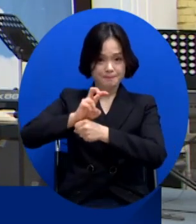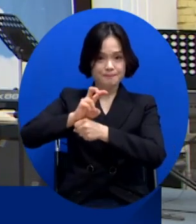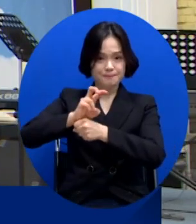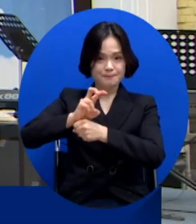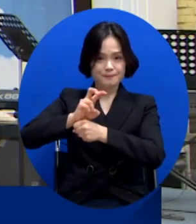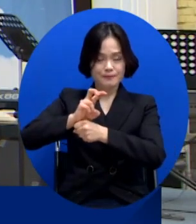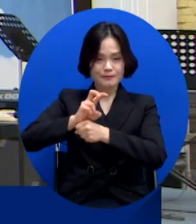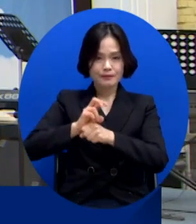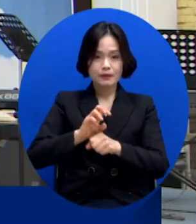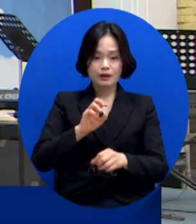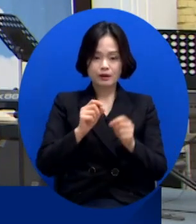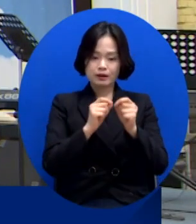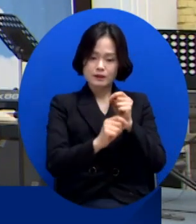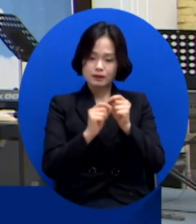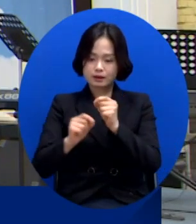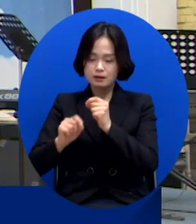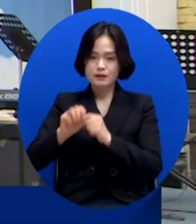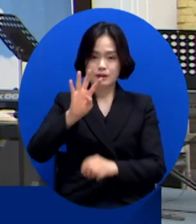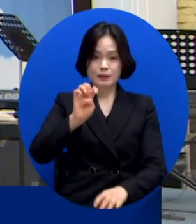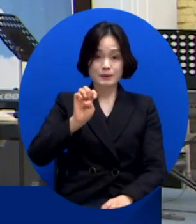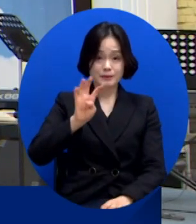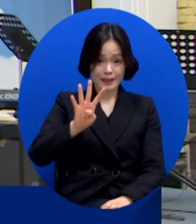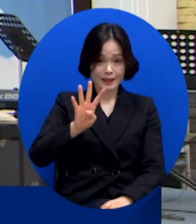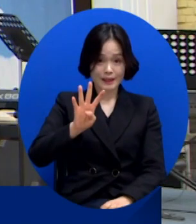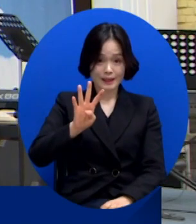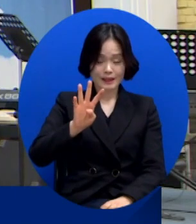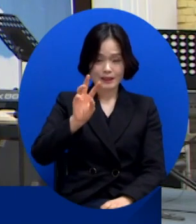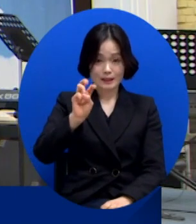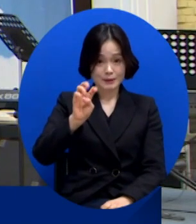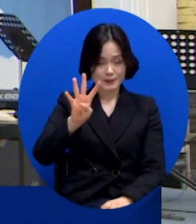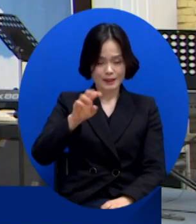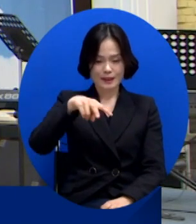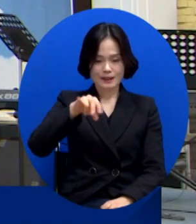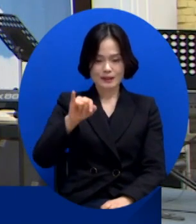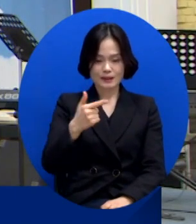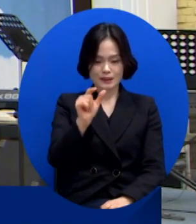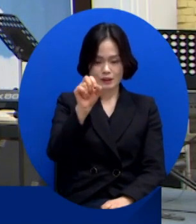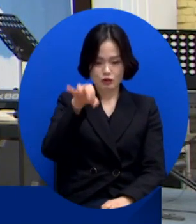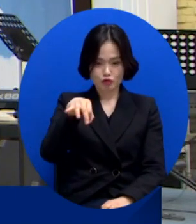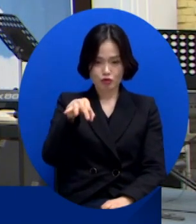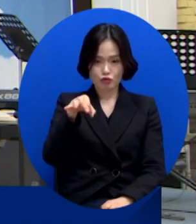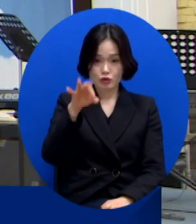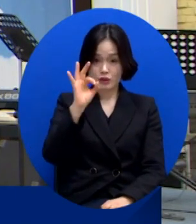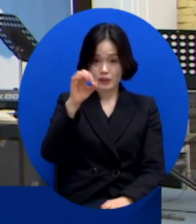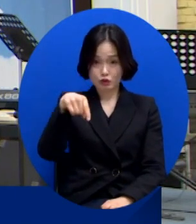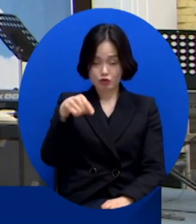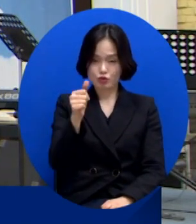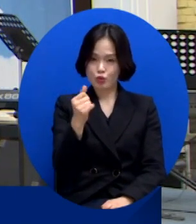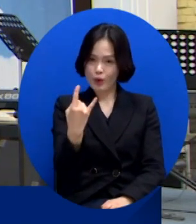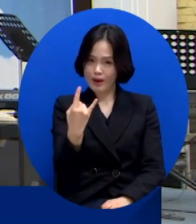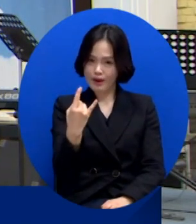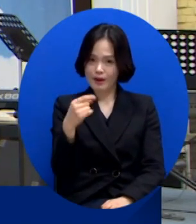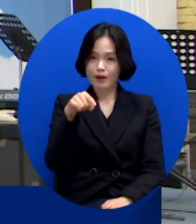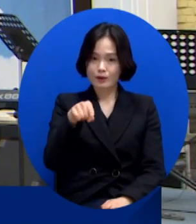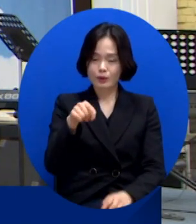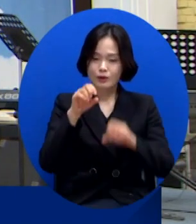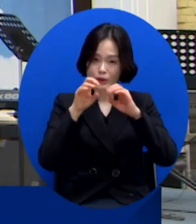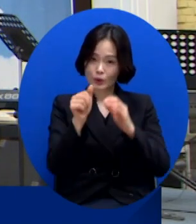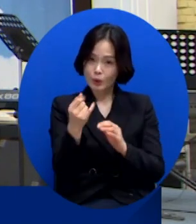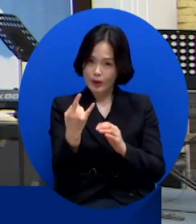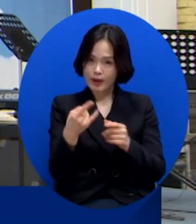30 4개의 직능 신우 에 와 승 교회가 힘을 합쳐 거룩한 도시 대구 승 시와 를 이루어